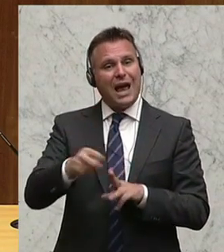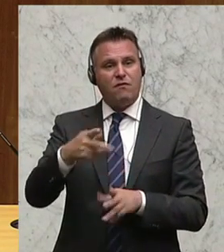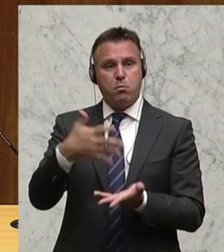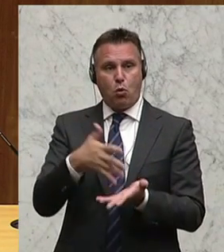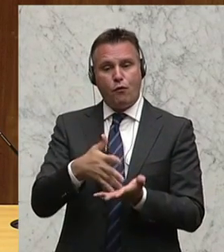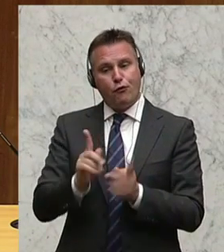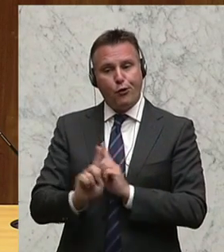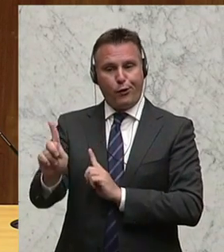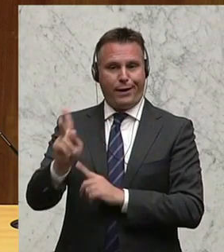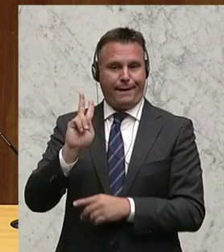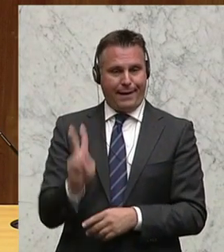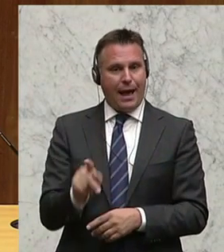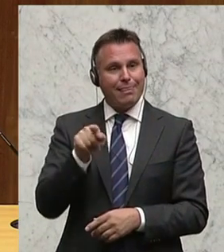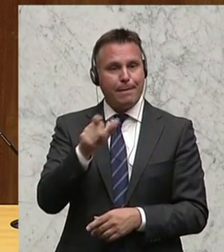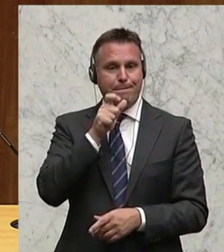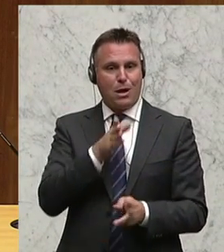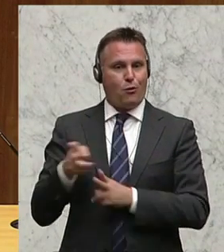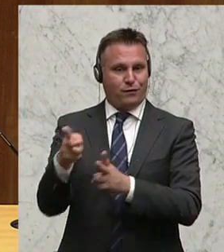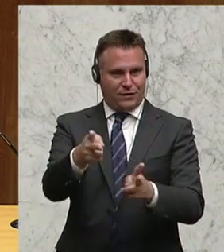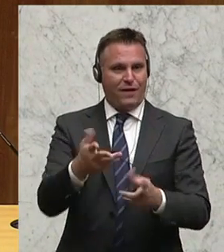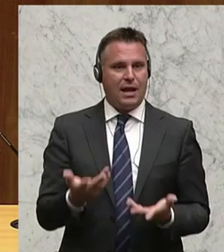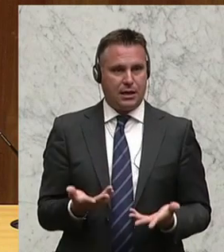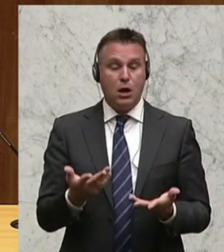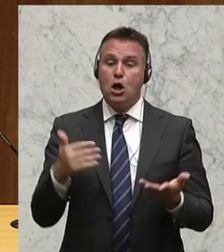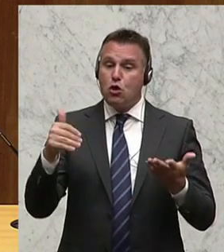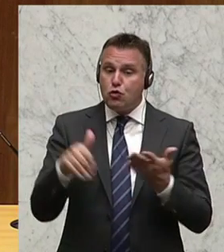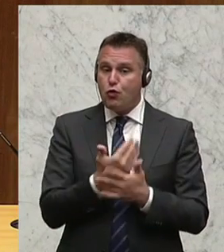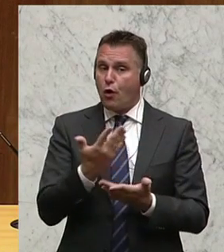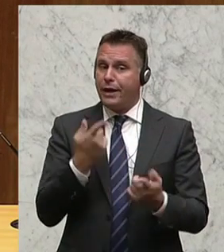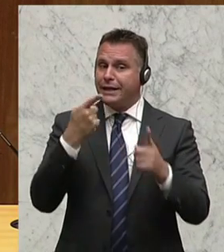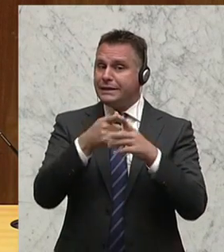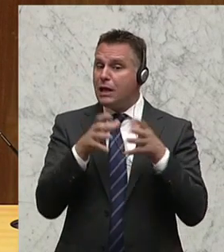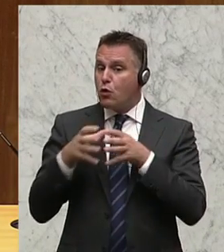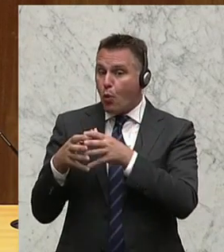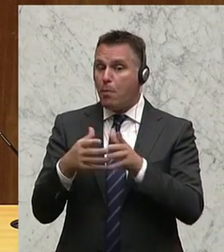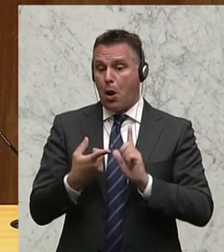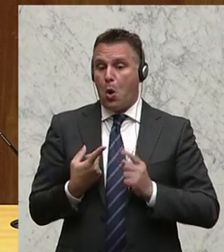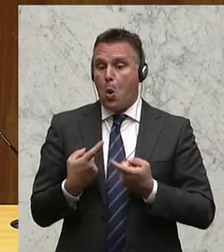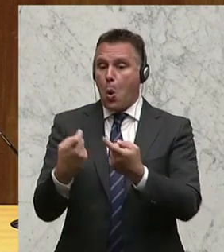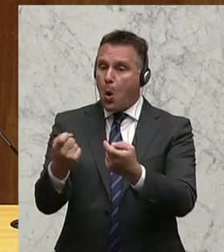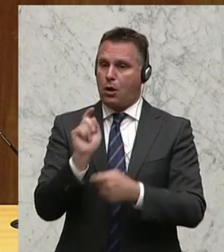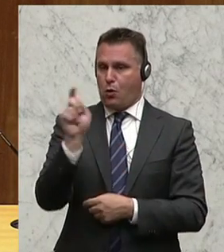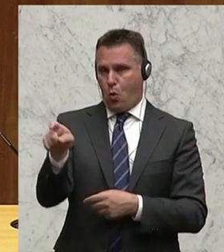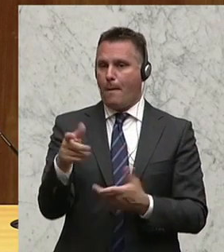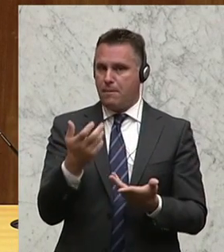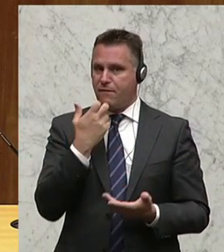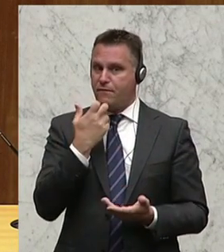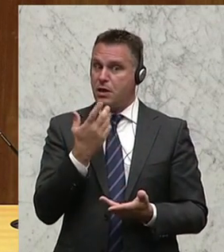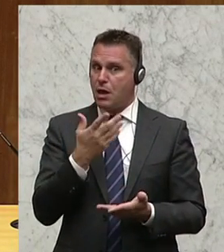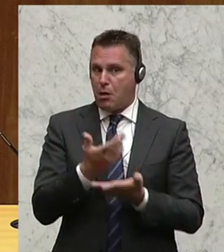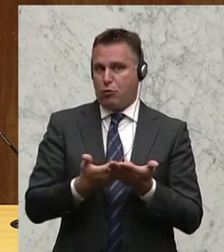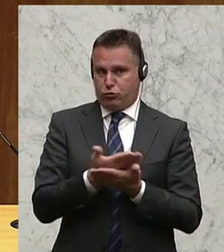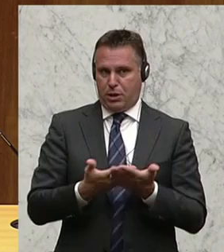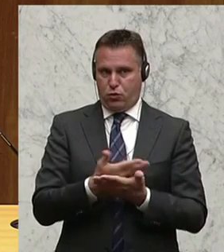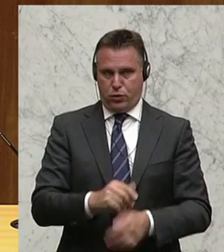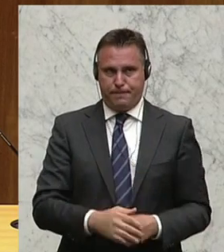bin überzeugt, dass damit auch zusätzliche Zielgruppen für diesen Beruf angesprochen werden können.